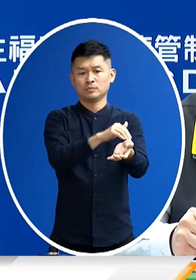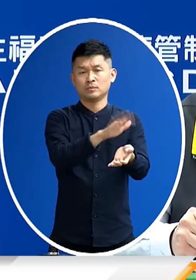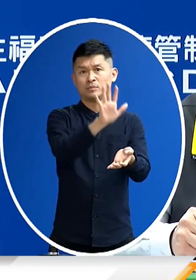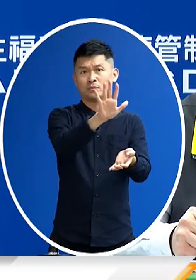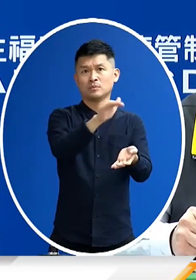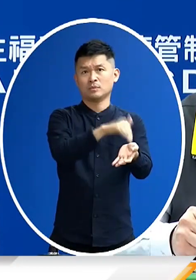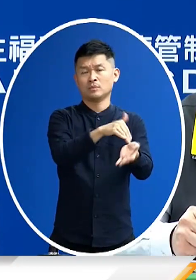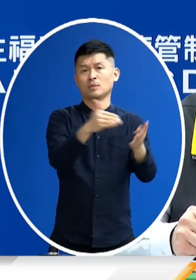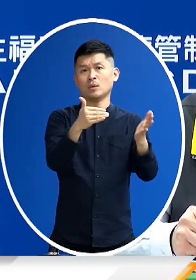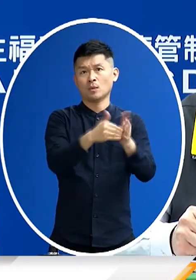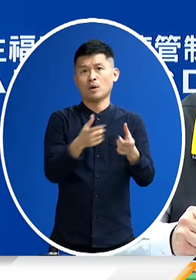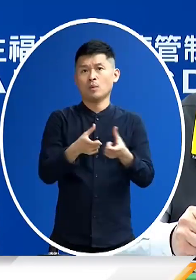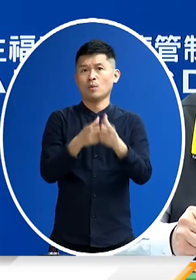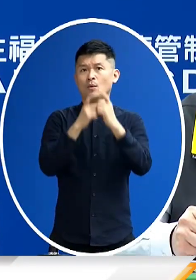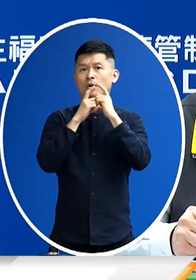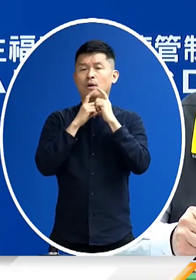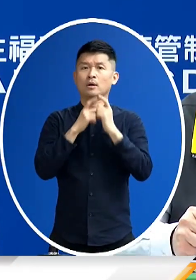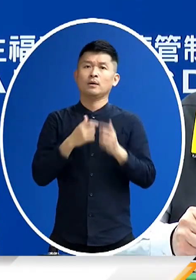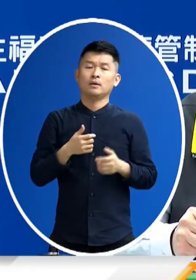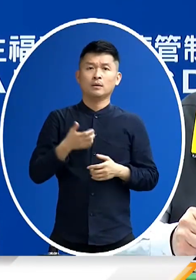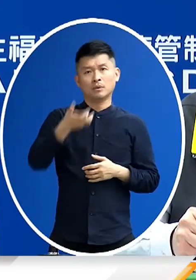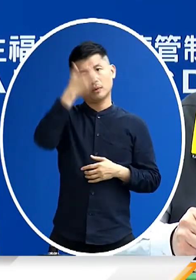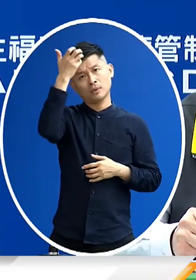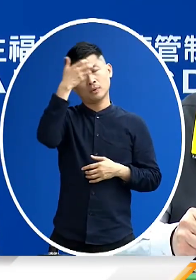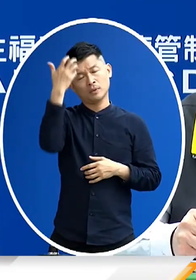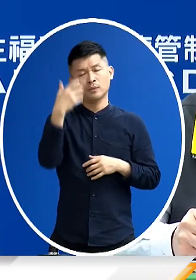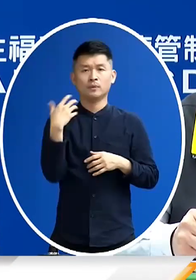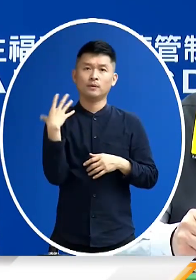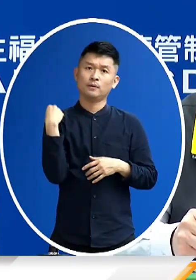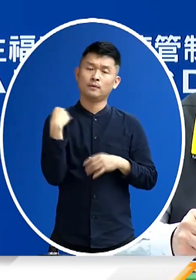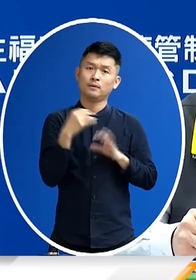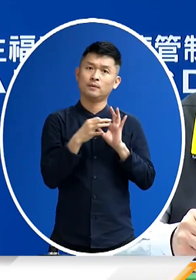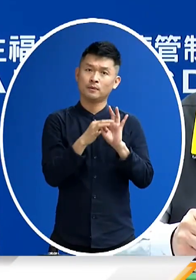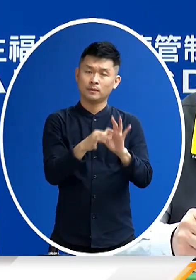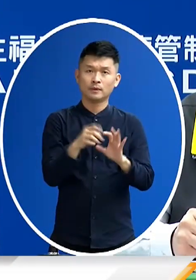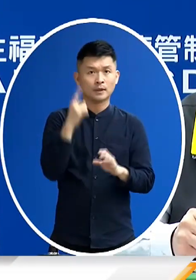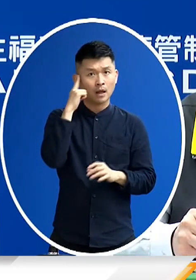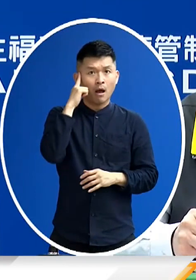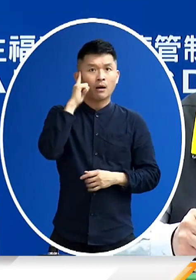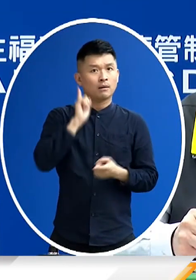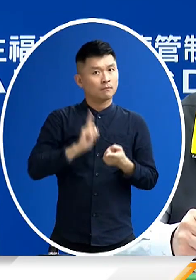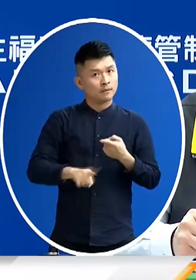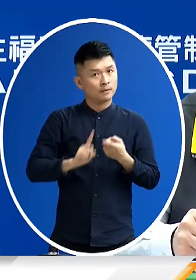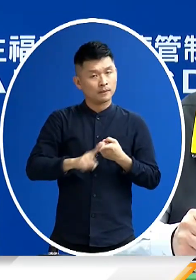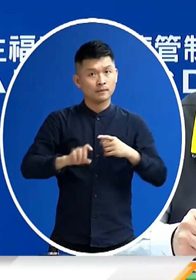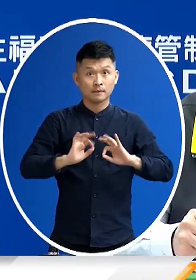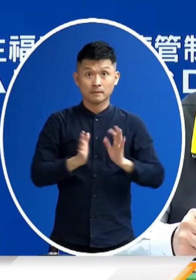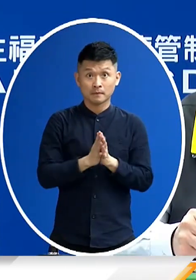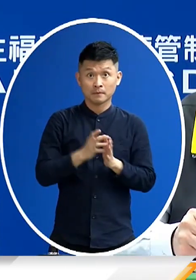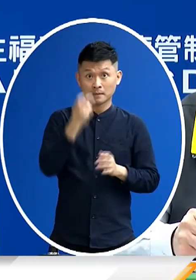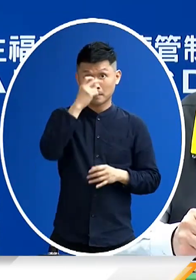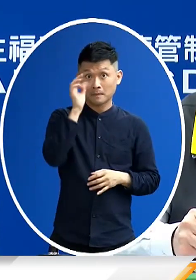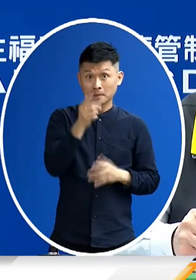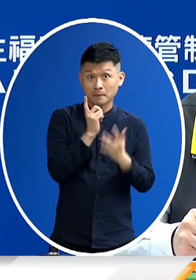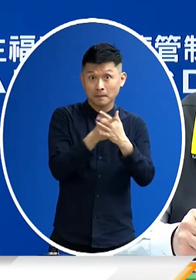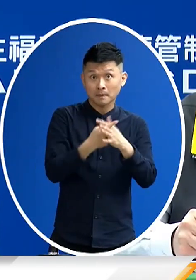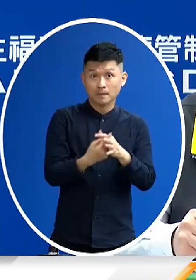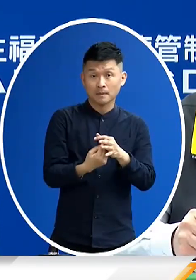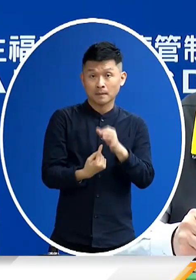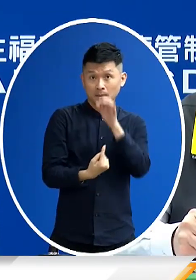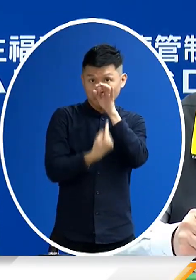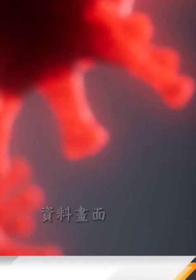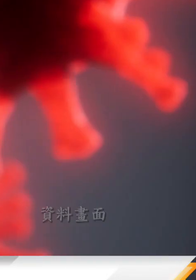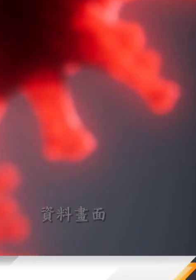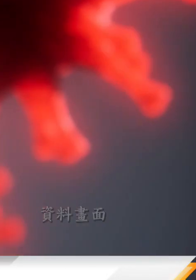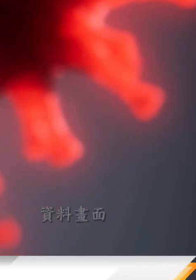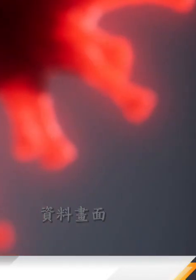之后，他觉得他的症状持续，所以他也非常有警觉性的，就买了快筛剂，自己快筛是